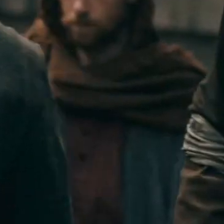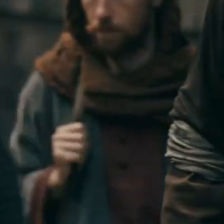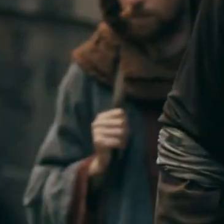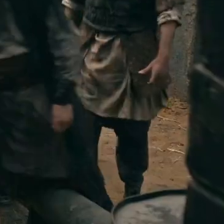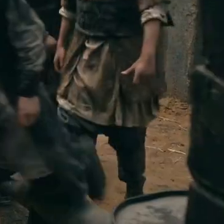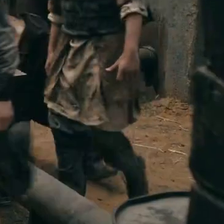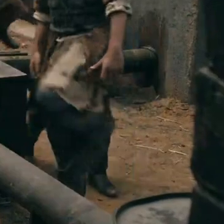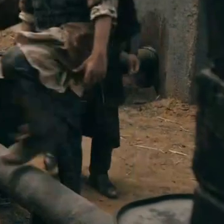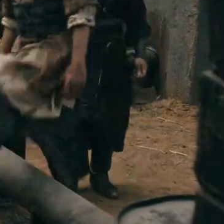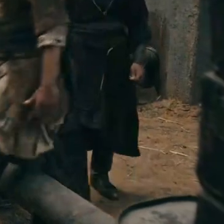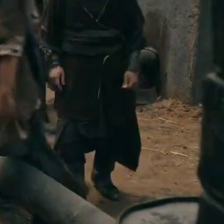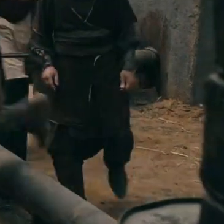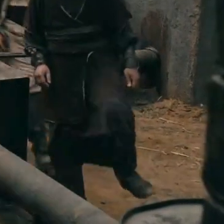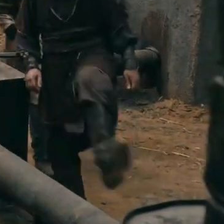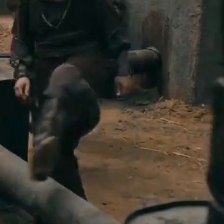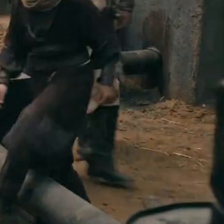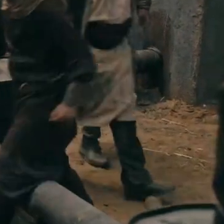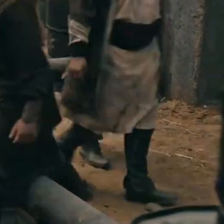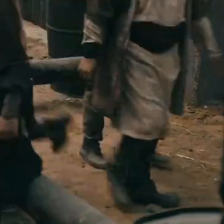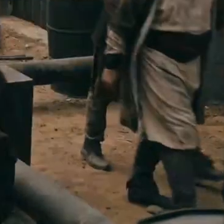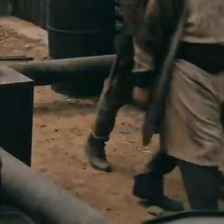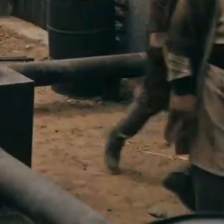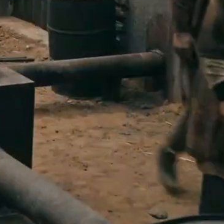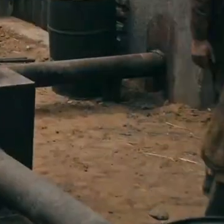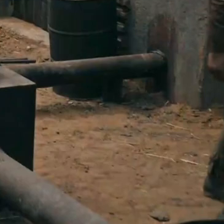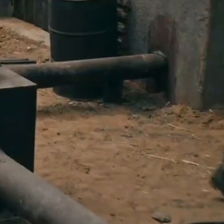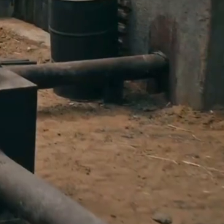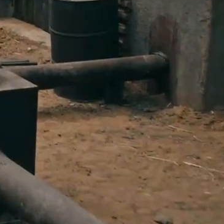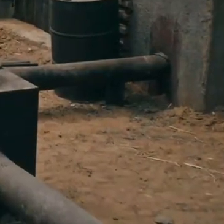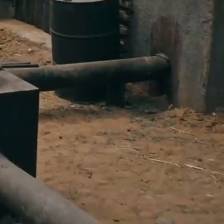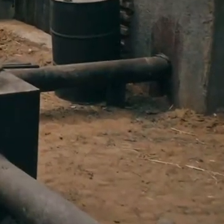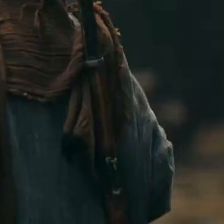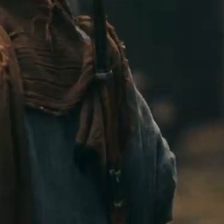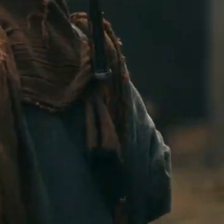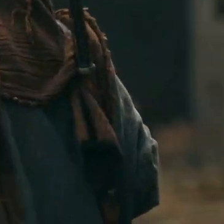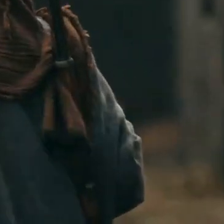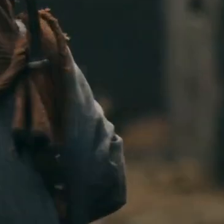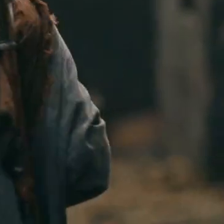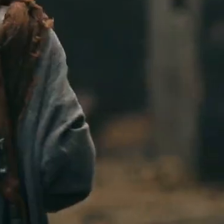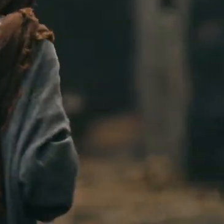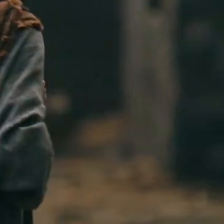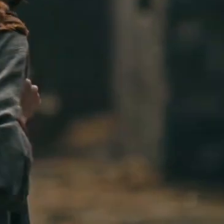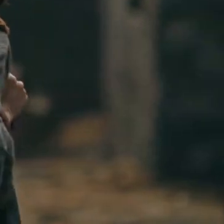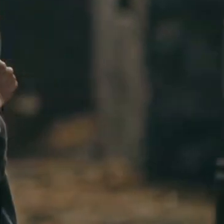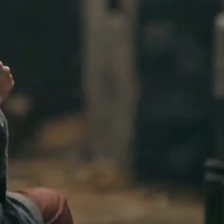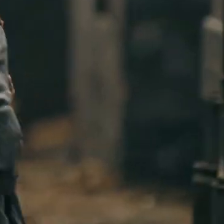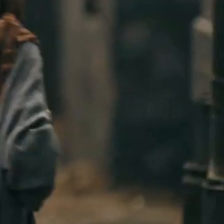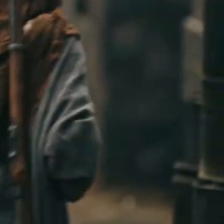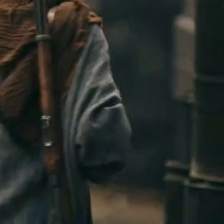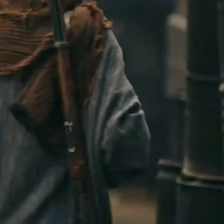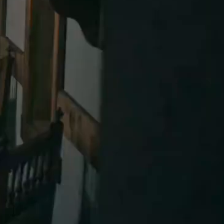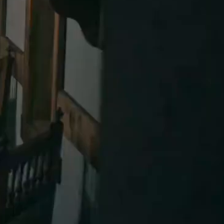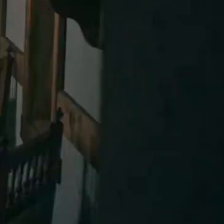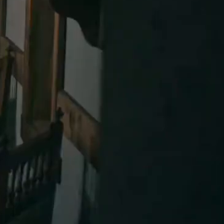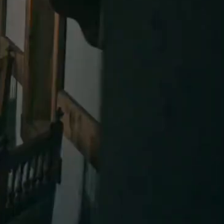İşçiler dağılırken Ömer'in adamlarından ikisi kısa sakallı esmer ustabaşının kollarına girdi. Mehmet'in peşinden gidiyorlar.